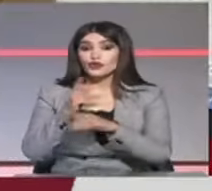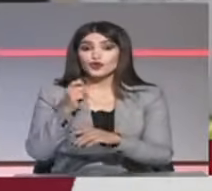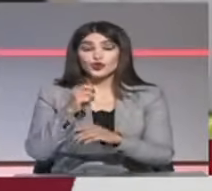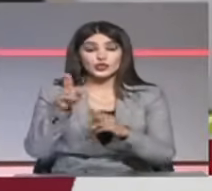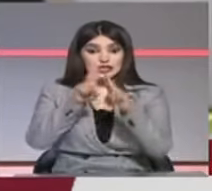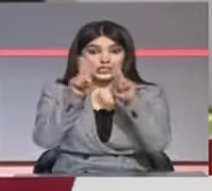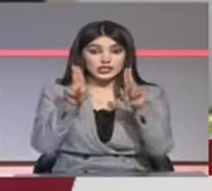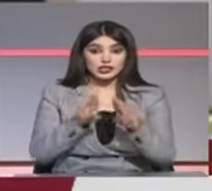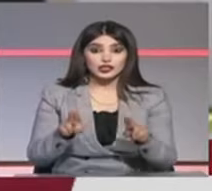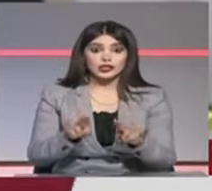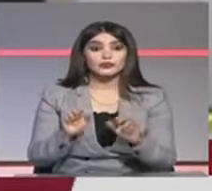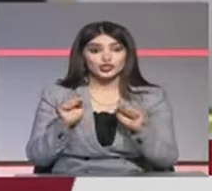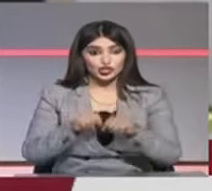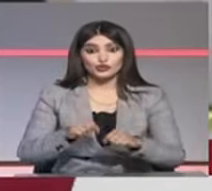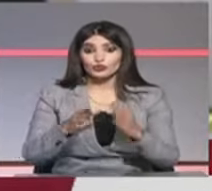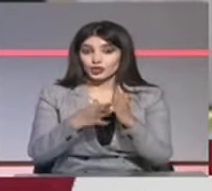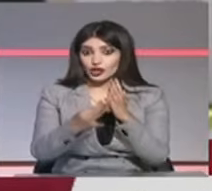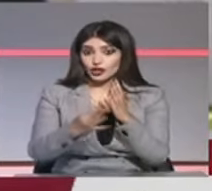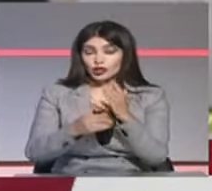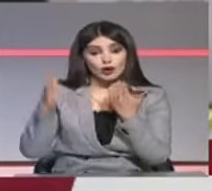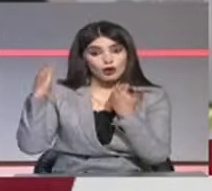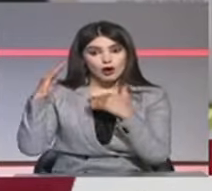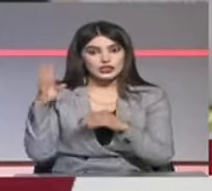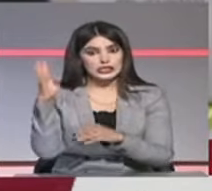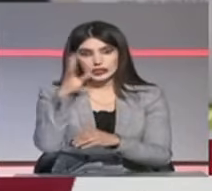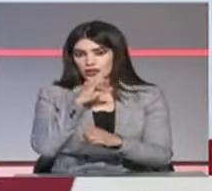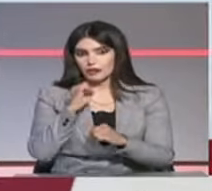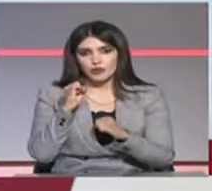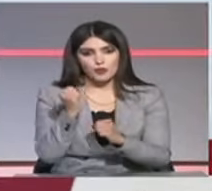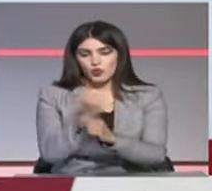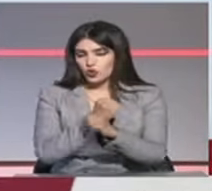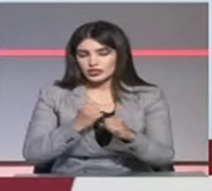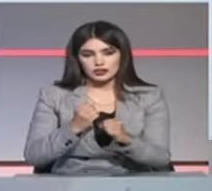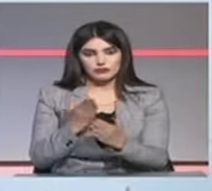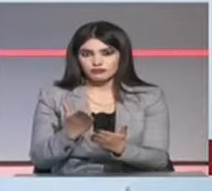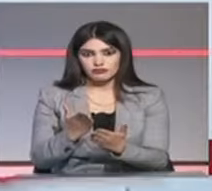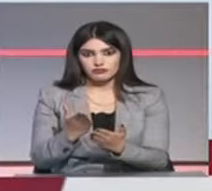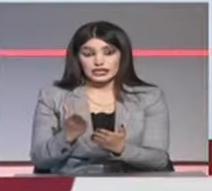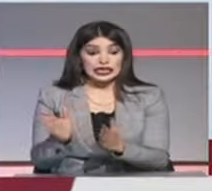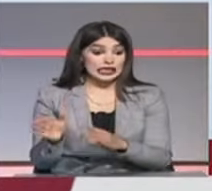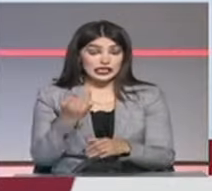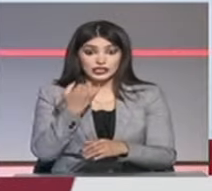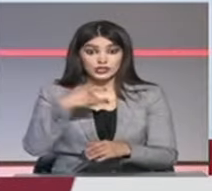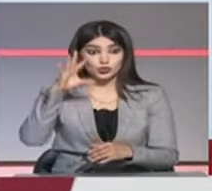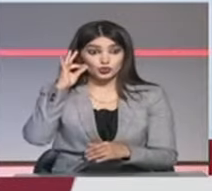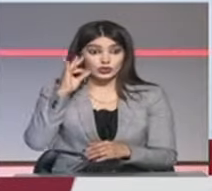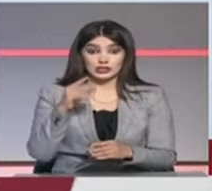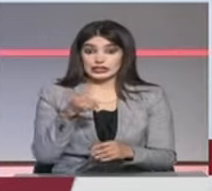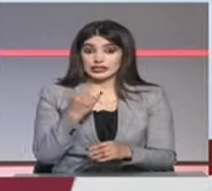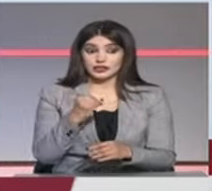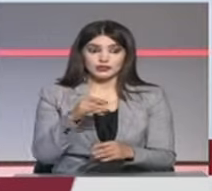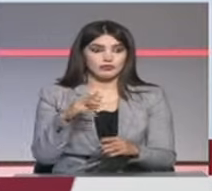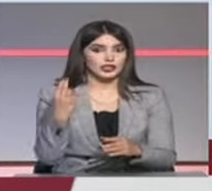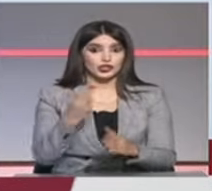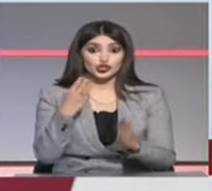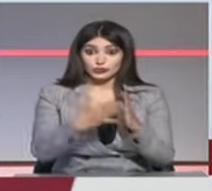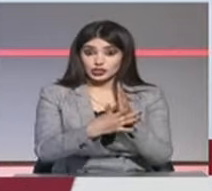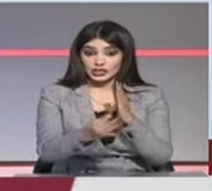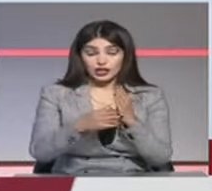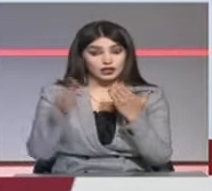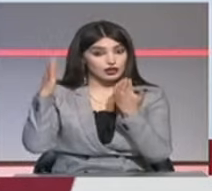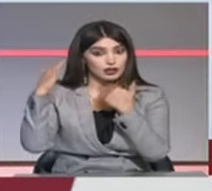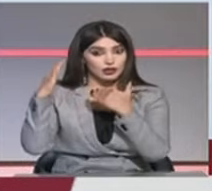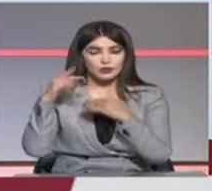الدوليه للاقتراب مجددا امام صعبا كلمه ما كنتش من الاقتراب لن تتمكن من